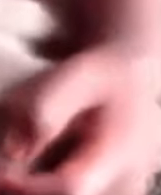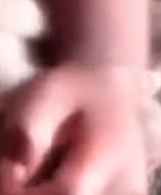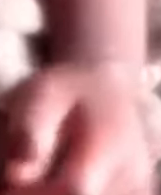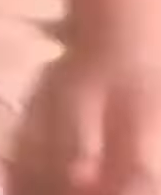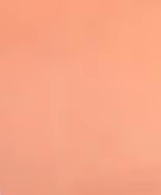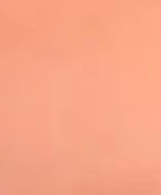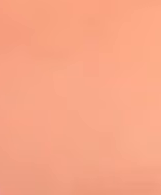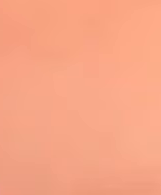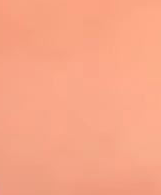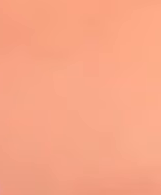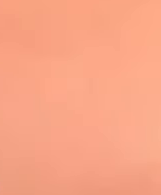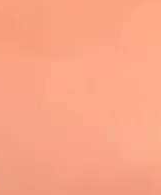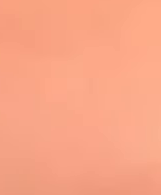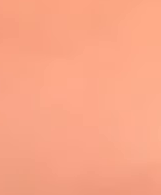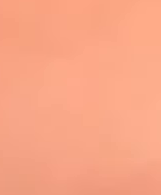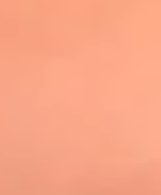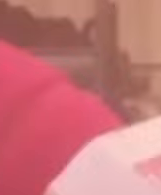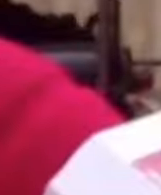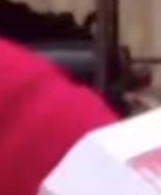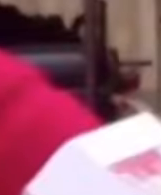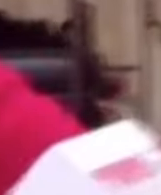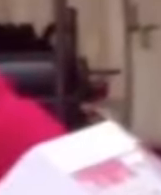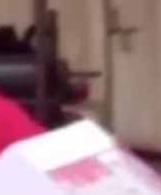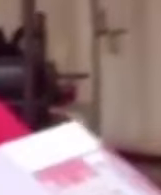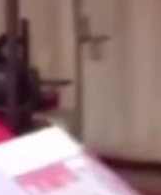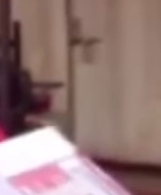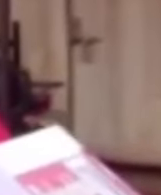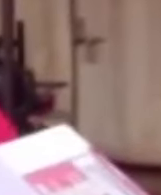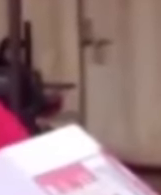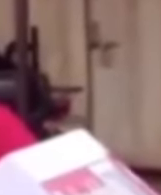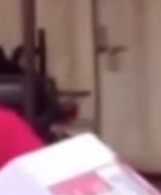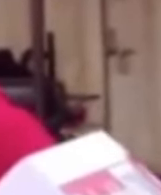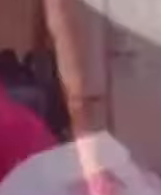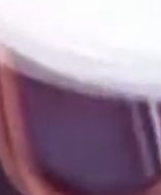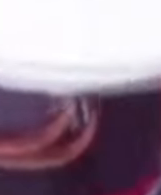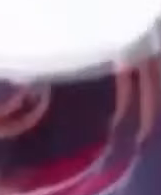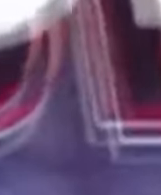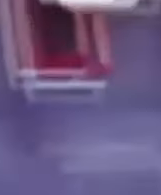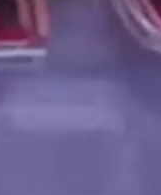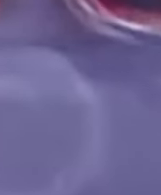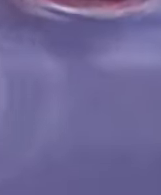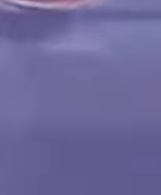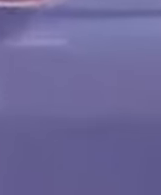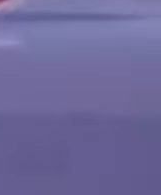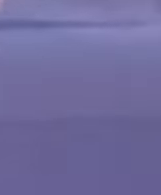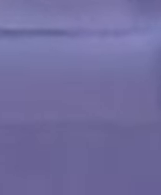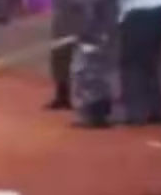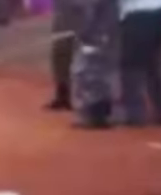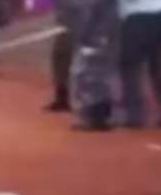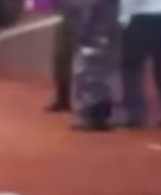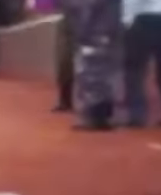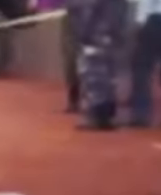bukyala. Ab'enganda bakyabuze. Bamusibye emyaka ginaana gisaanidde gyonna.